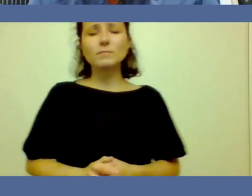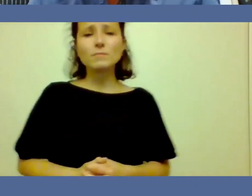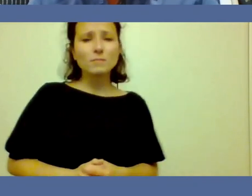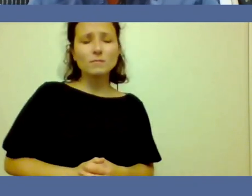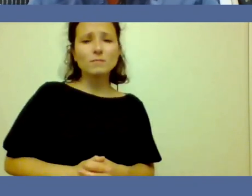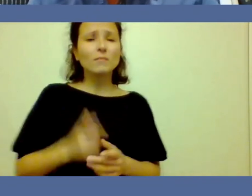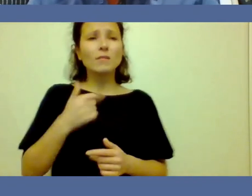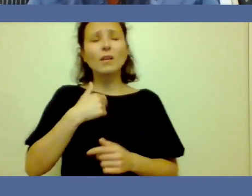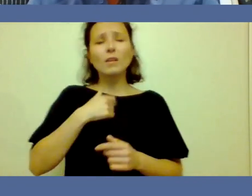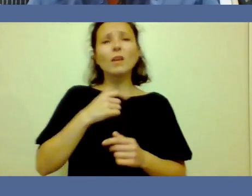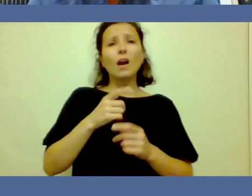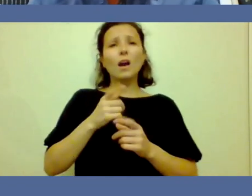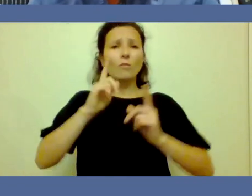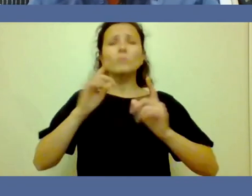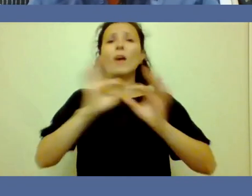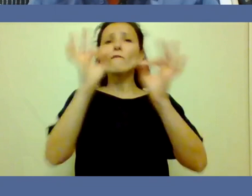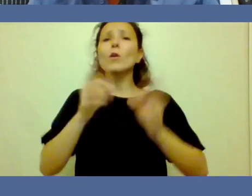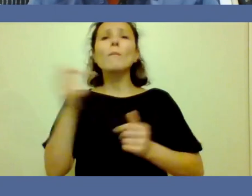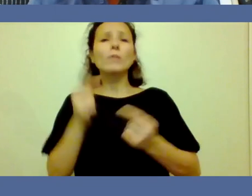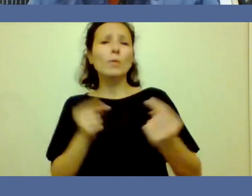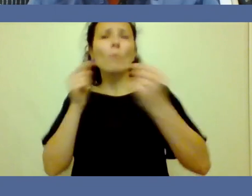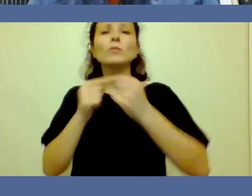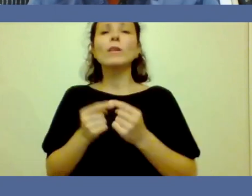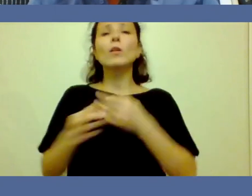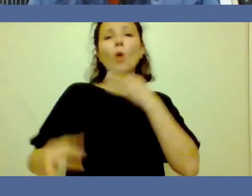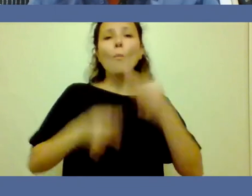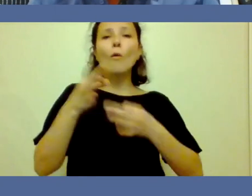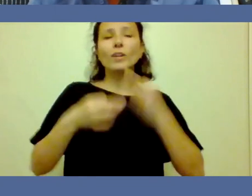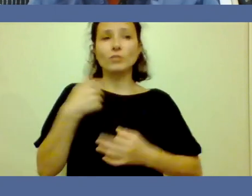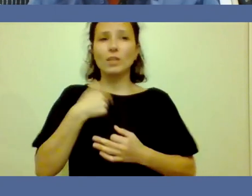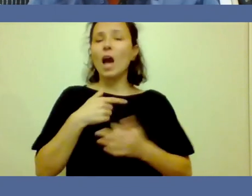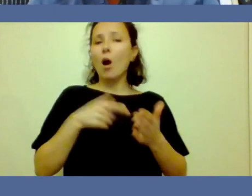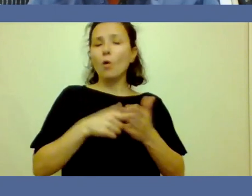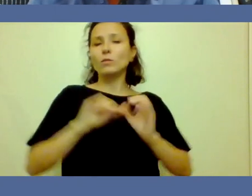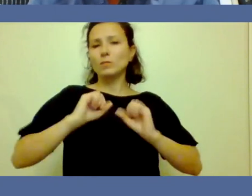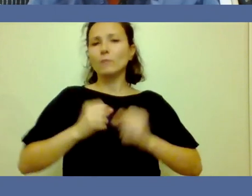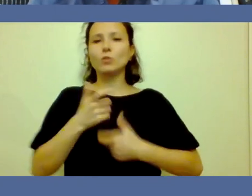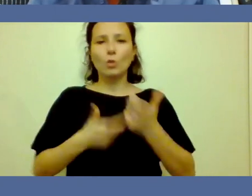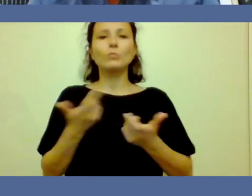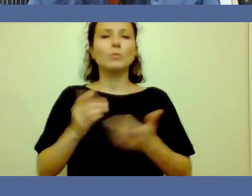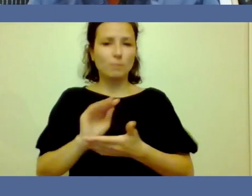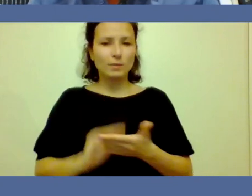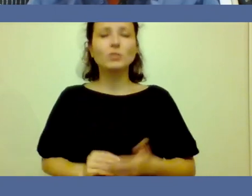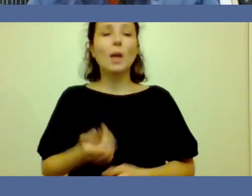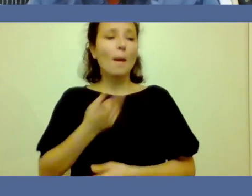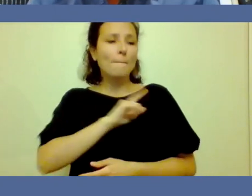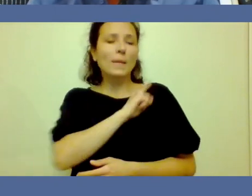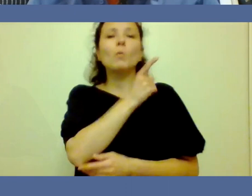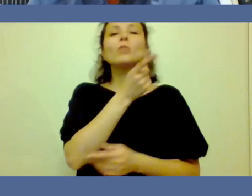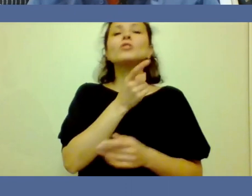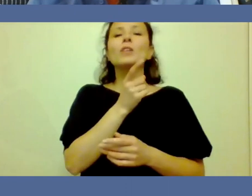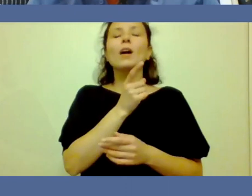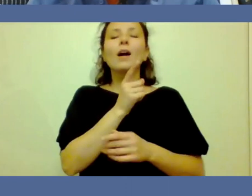być dostosowana do opowieści. Tak też staram się pisać. Miłość leczy rany, czyli moja ostatnia